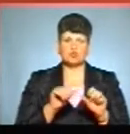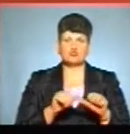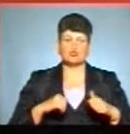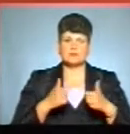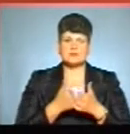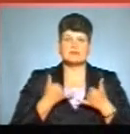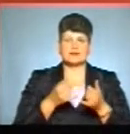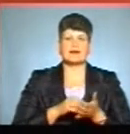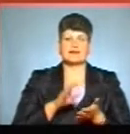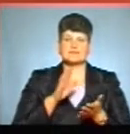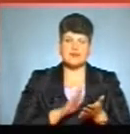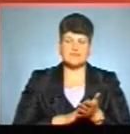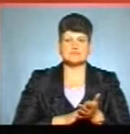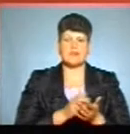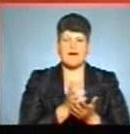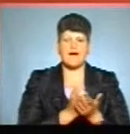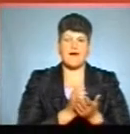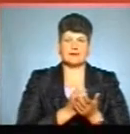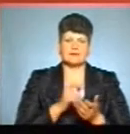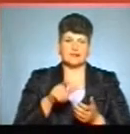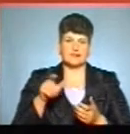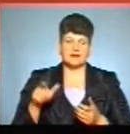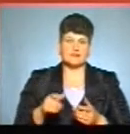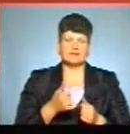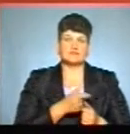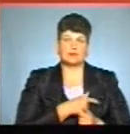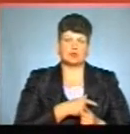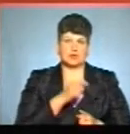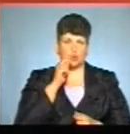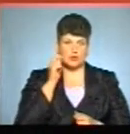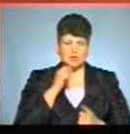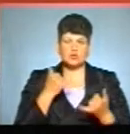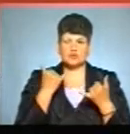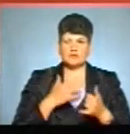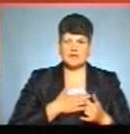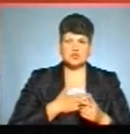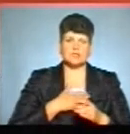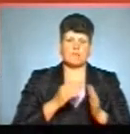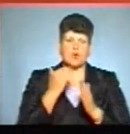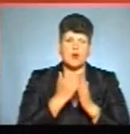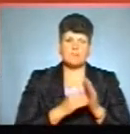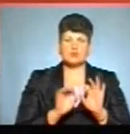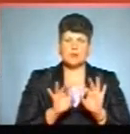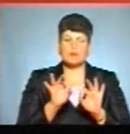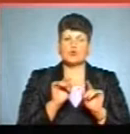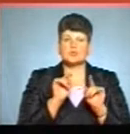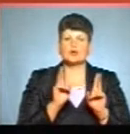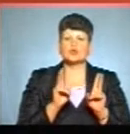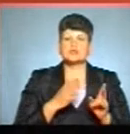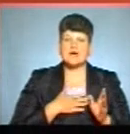для реєстрації кандидатів у депутати України. Сьогодні ж у нашій програмі ми розкажемо про те, хто з наших